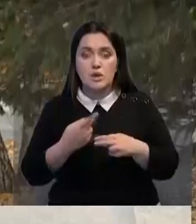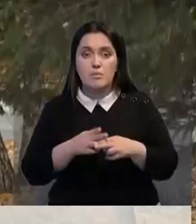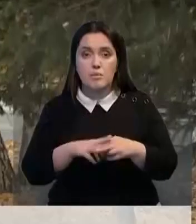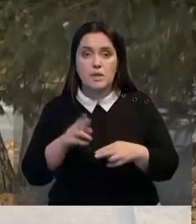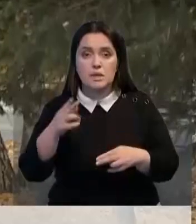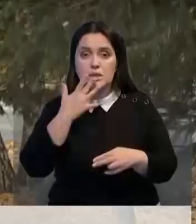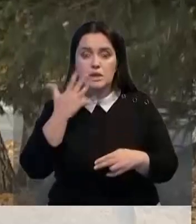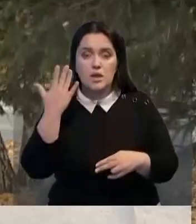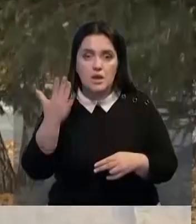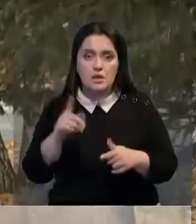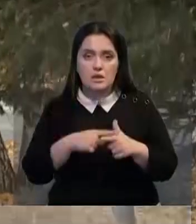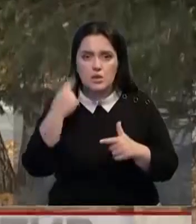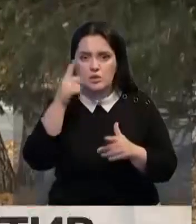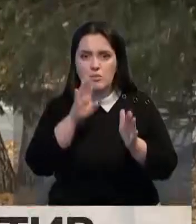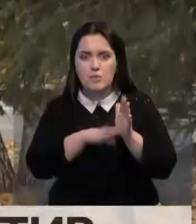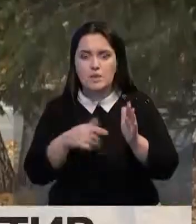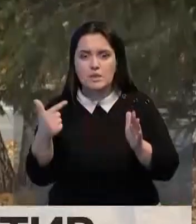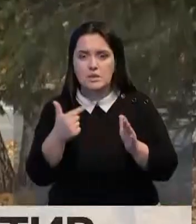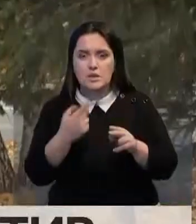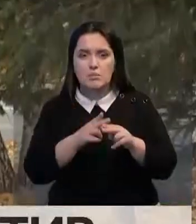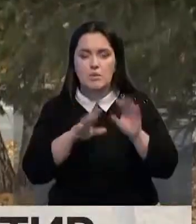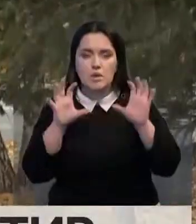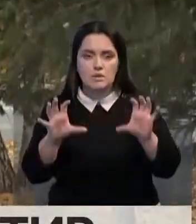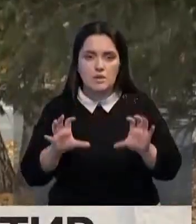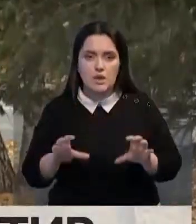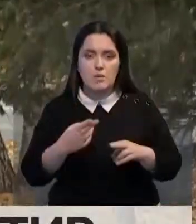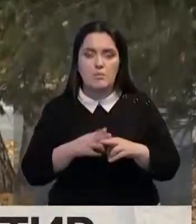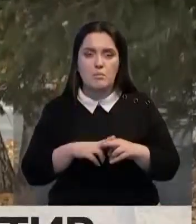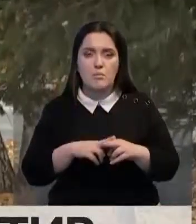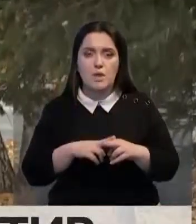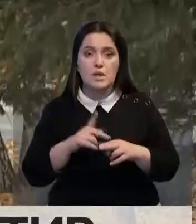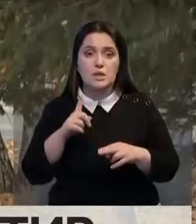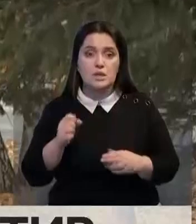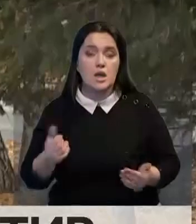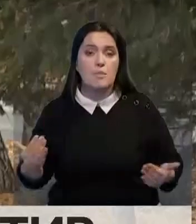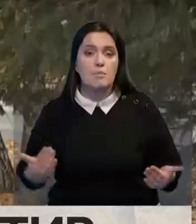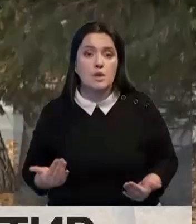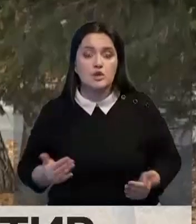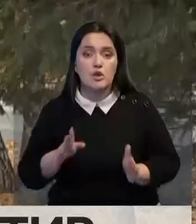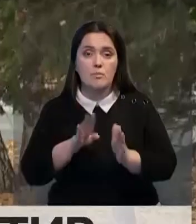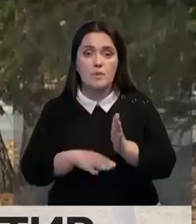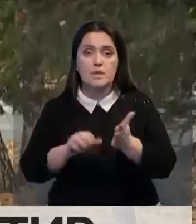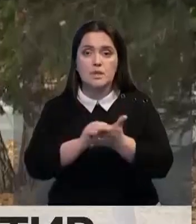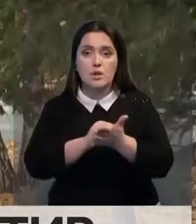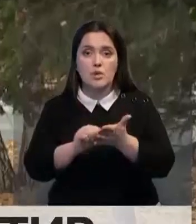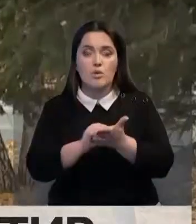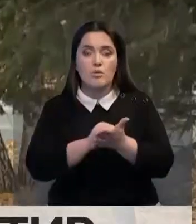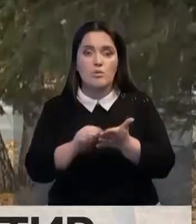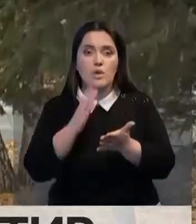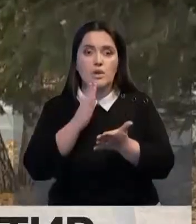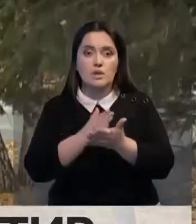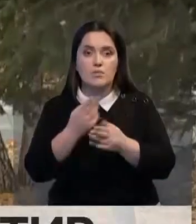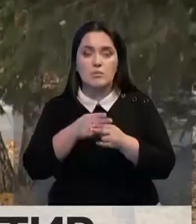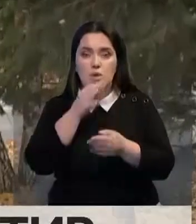нарушение иностранцам или лицом без гражданства законодательства в области миграции. За проживание без документов и регистрации привлечены к